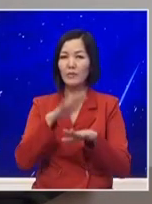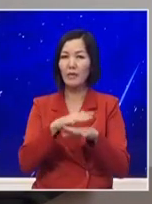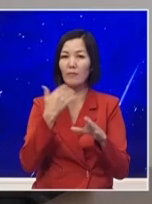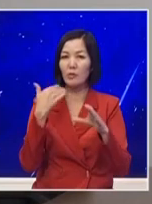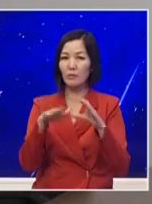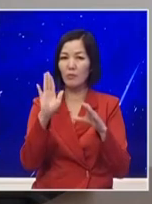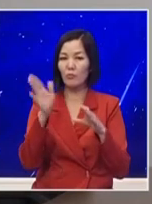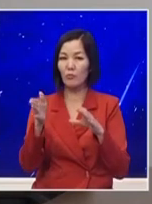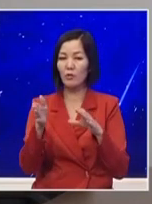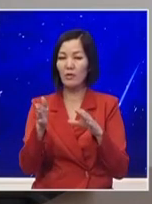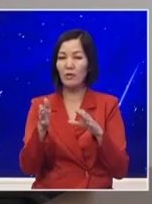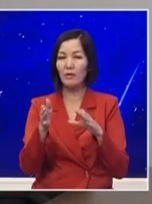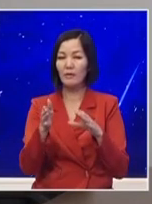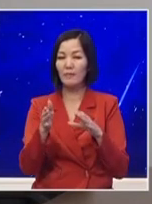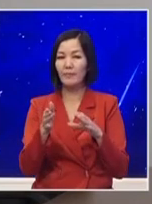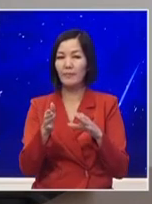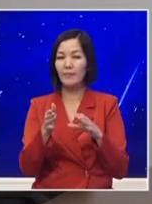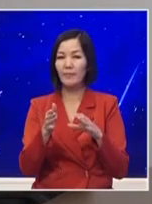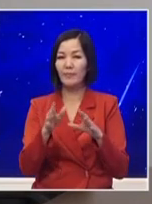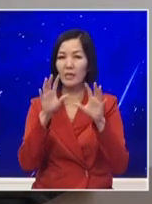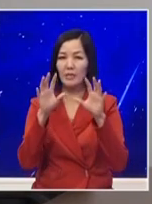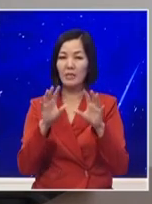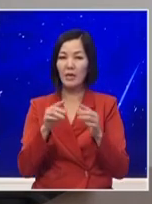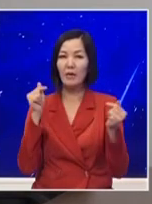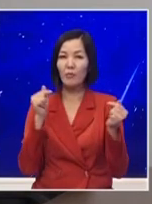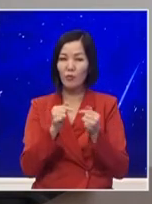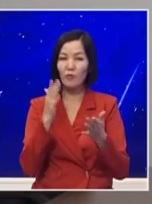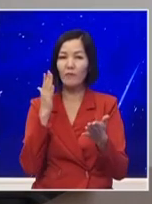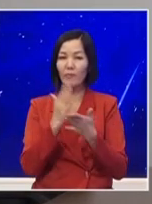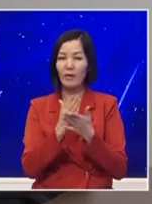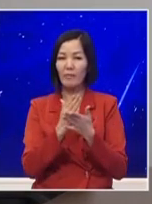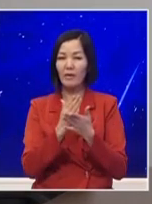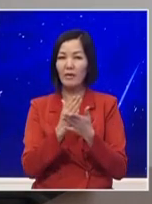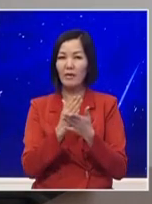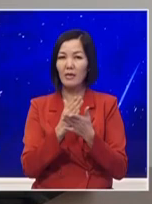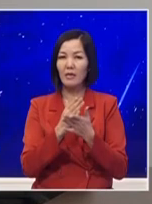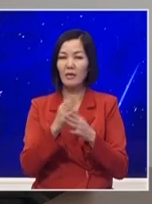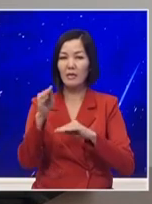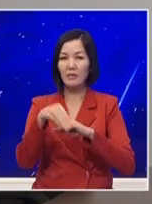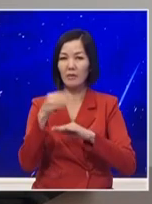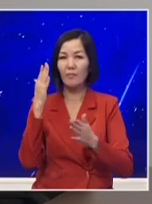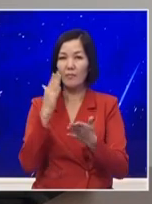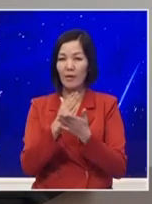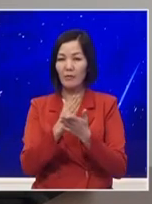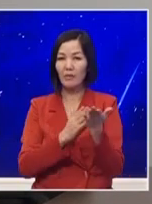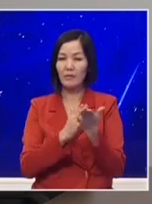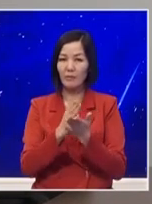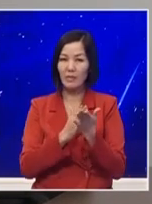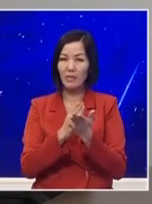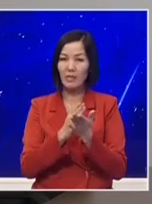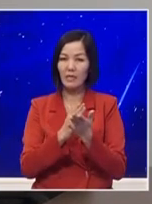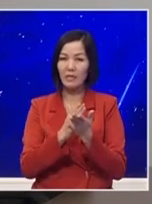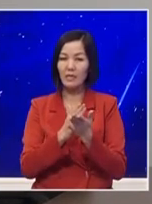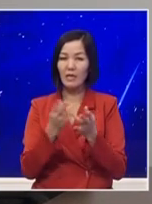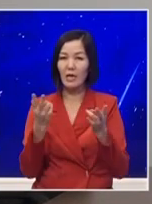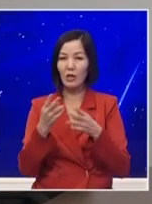боламыз. Соңынан жаңағы заңға қарамашылық болмаса қандай да бір әрекетсіздікке жол берген қызметкерлерді